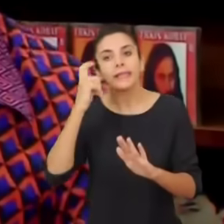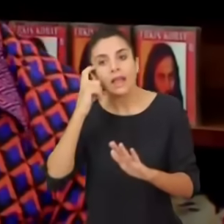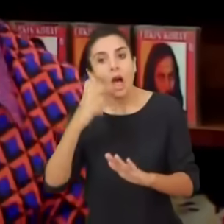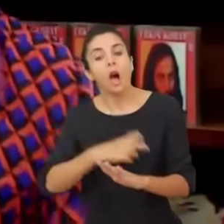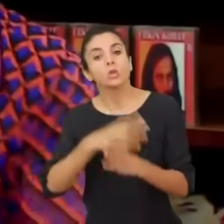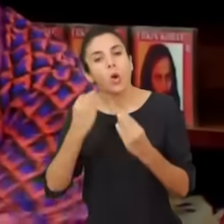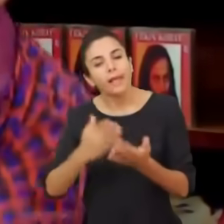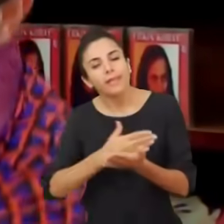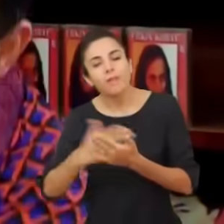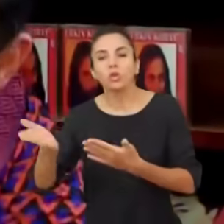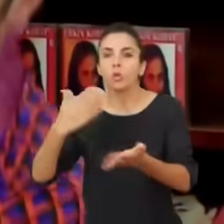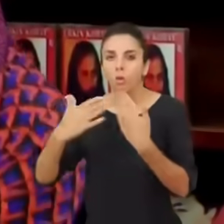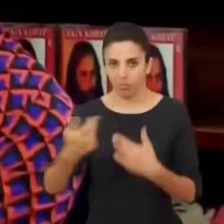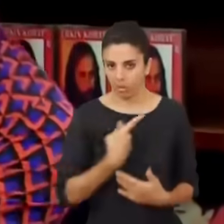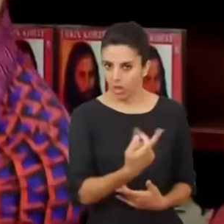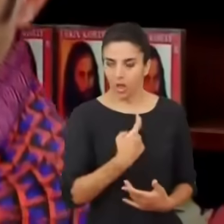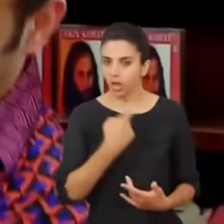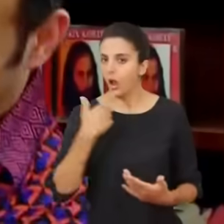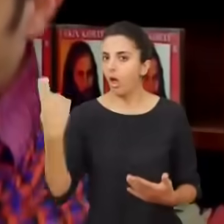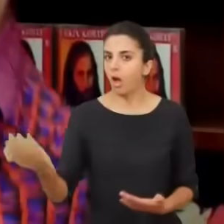Biraz hasbihal edin değil mi? Biz yıllardır